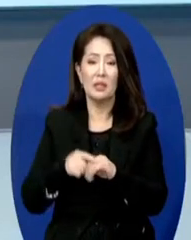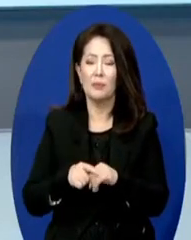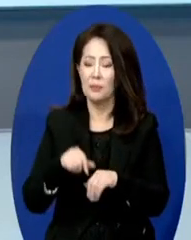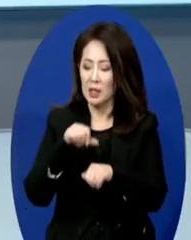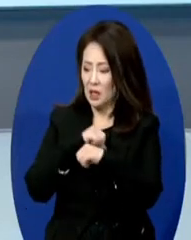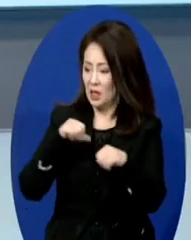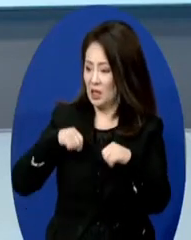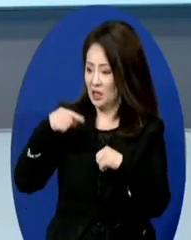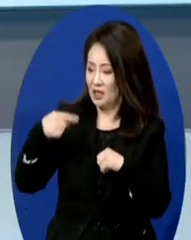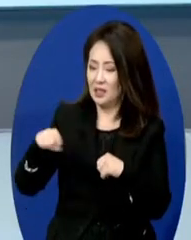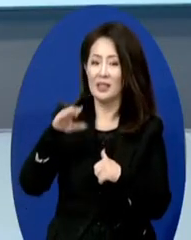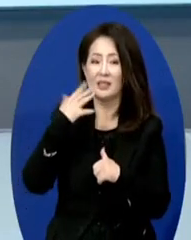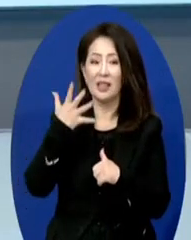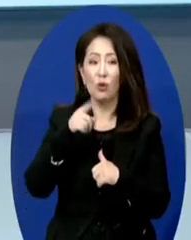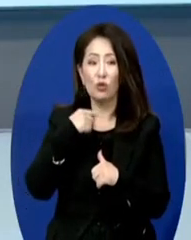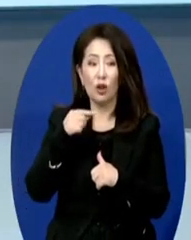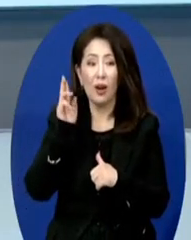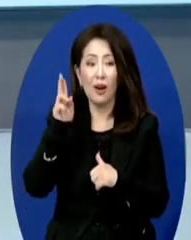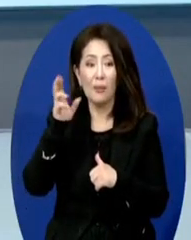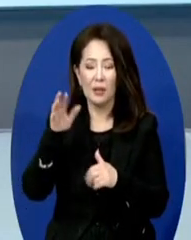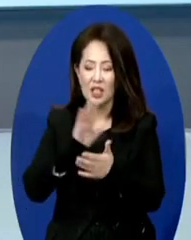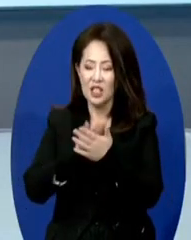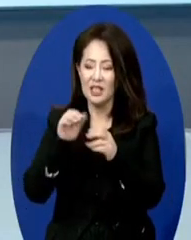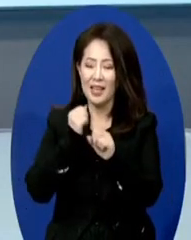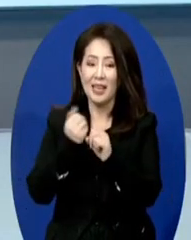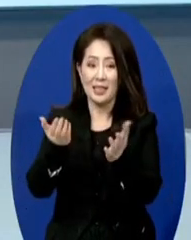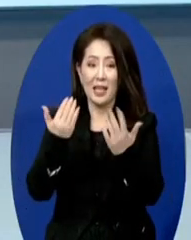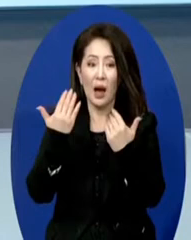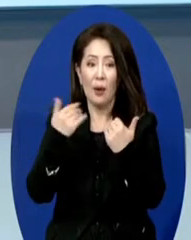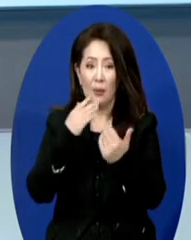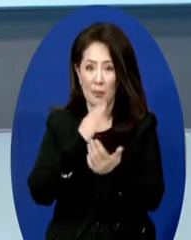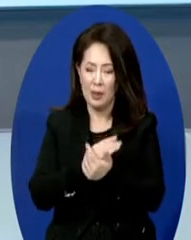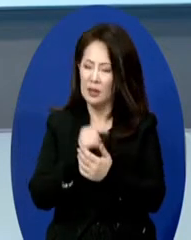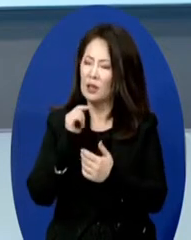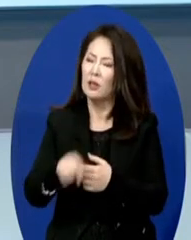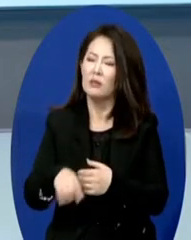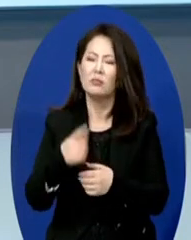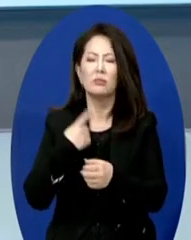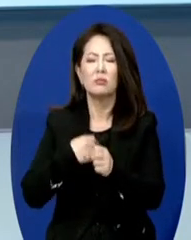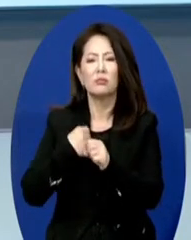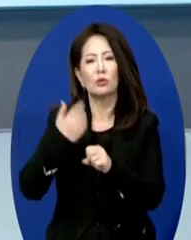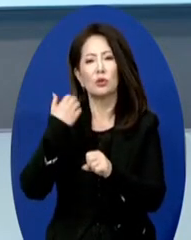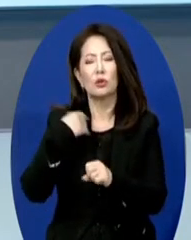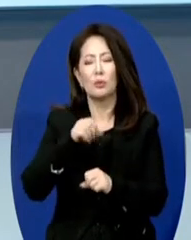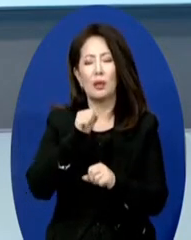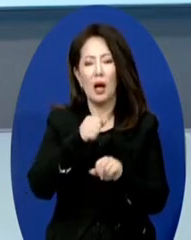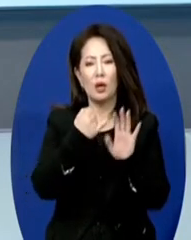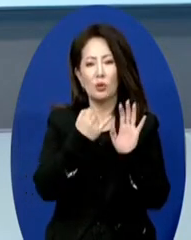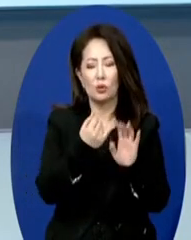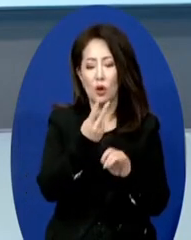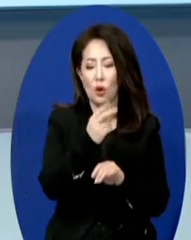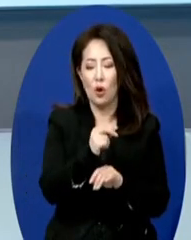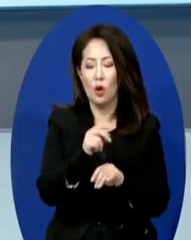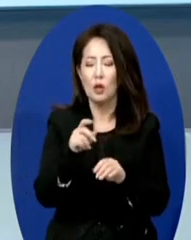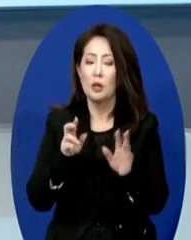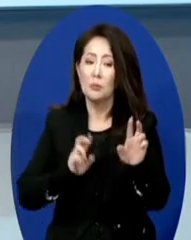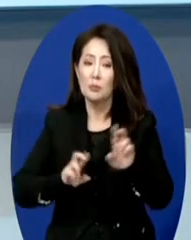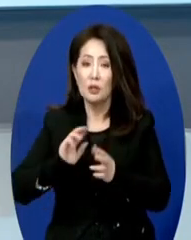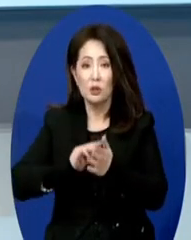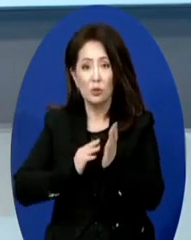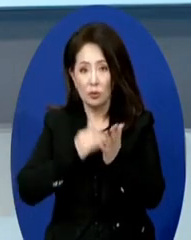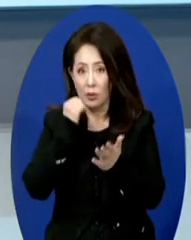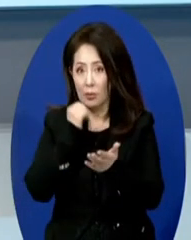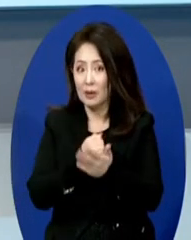Эрдэнэс том толгой хувь зардал компани шинэ ажлын байрны залуусыг үрж байна. За өнгөрсөн оноос 2025 он хүртэл A6 20 дунд хугацааны